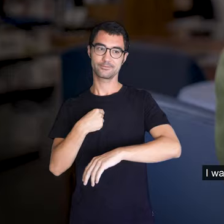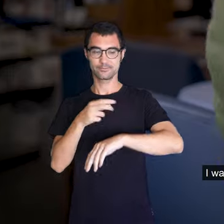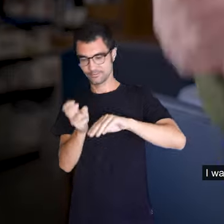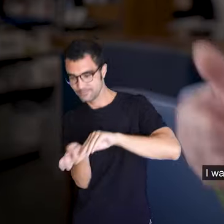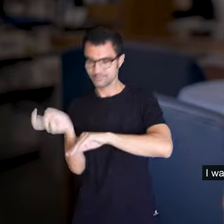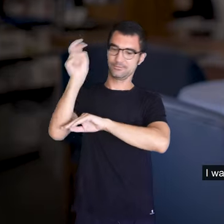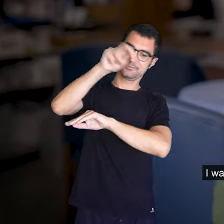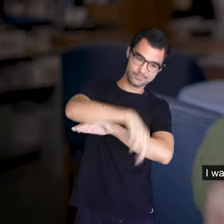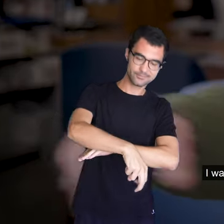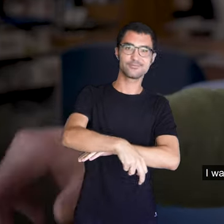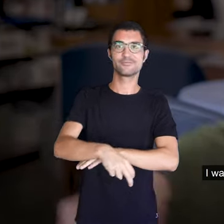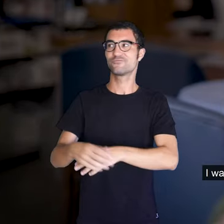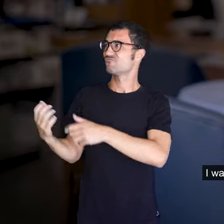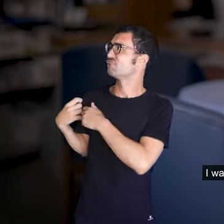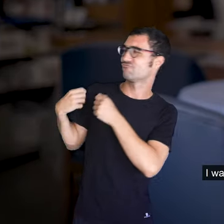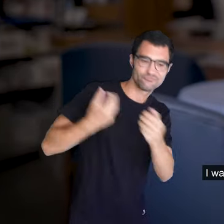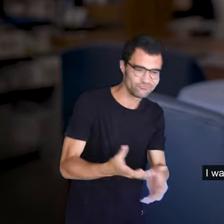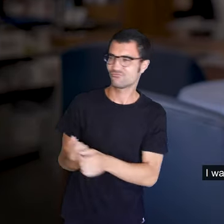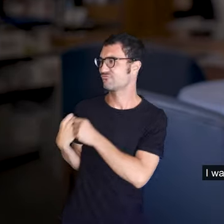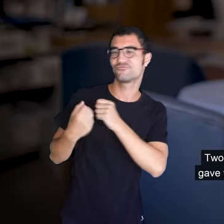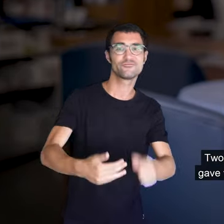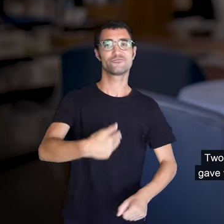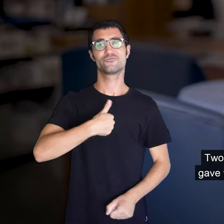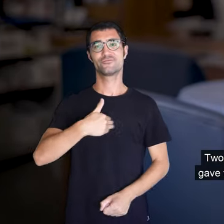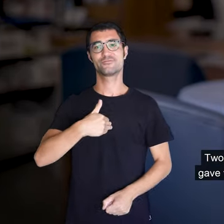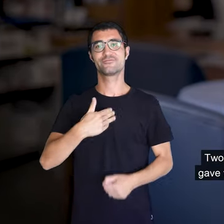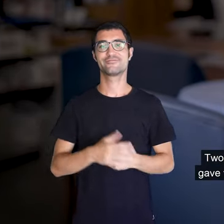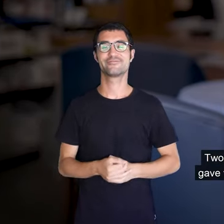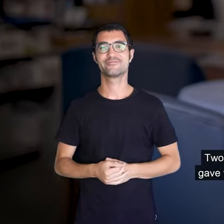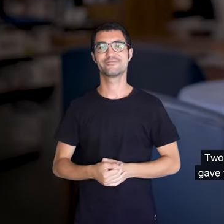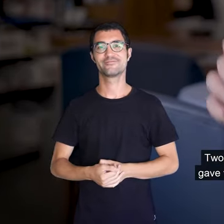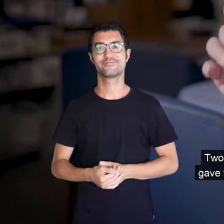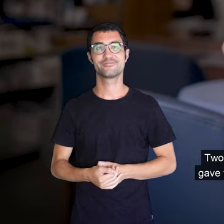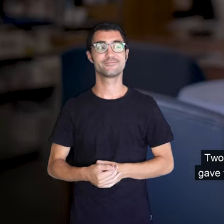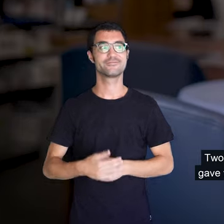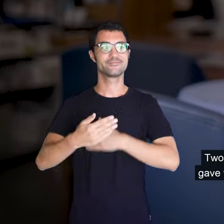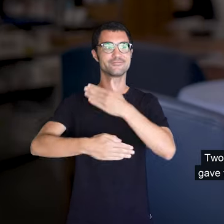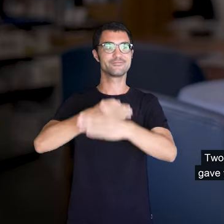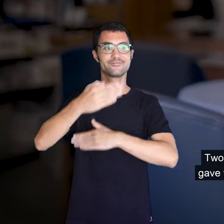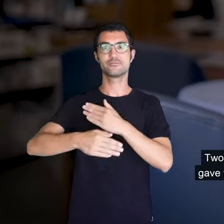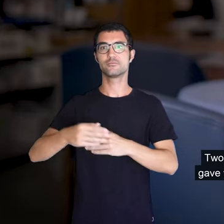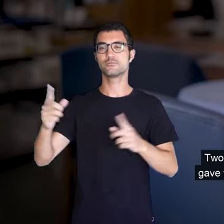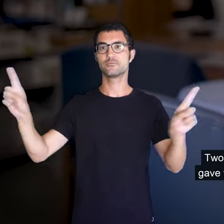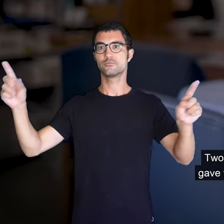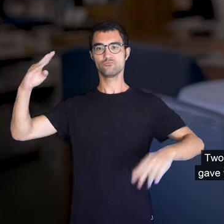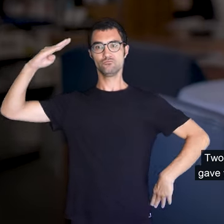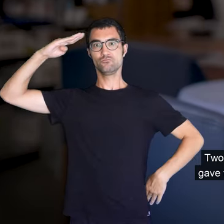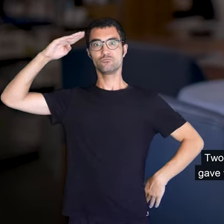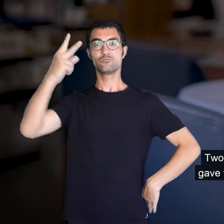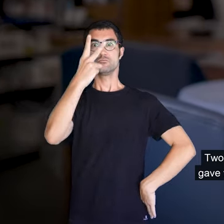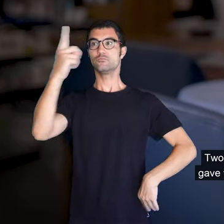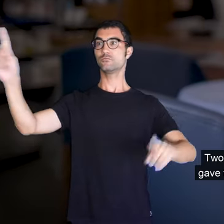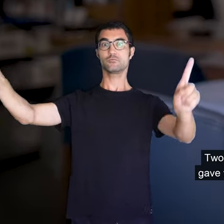i vaig començar a tirar sac dins d'un cloc que feia a la platja. Amb això compareixen dos soldats. Va dir,